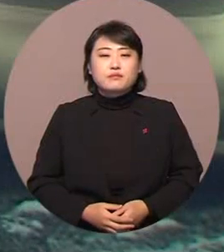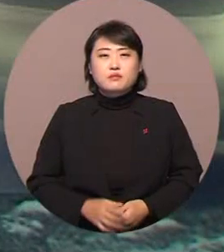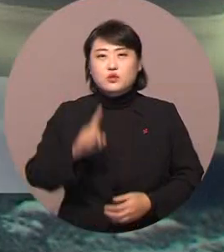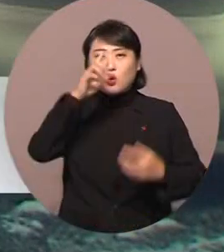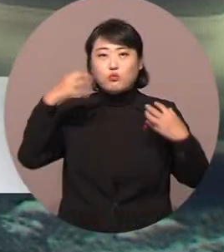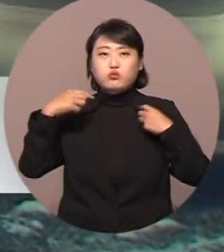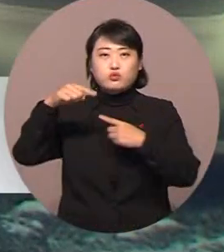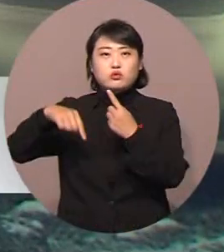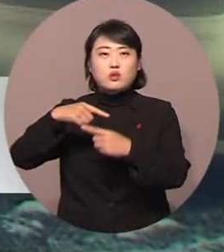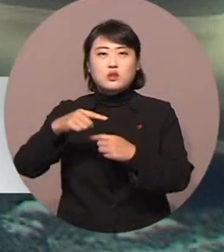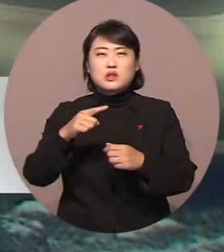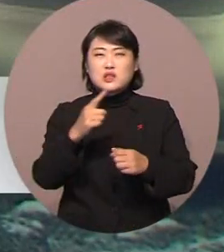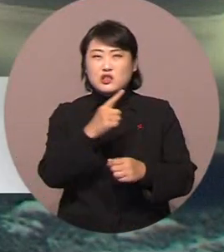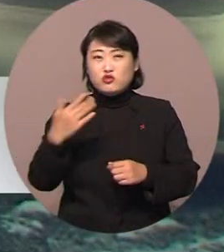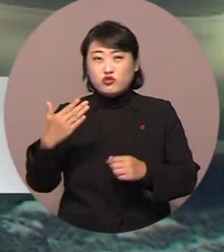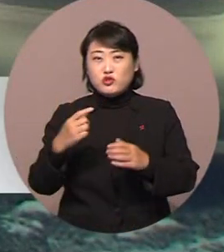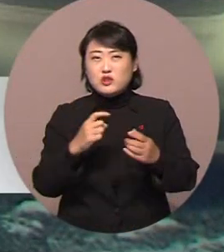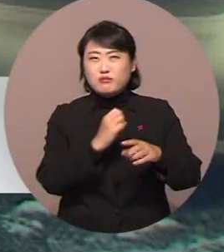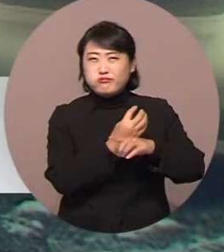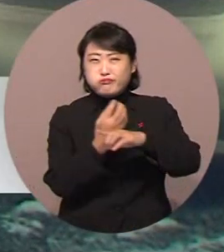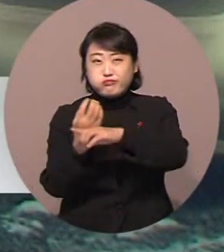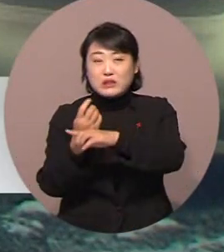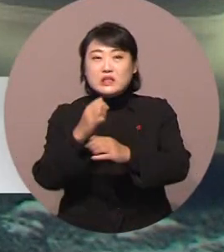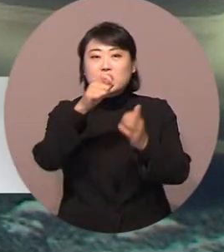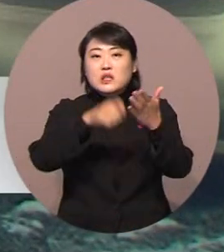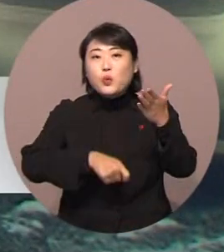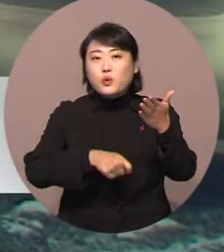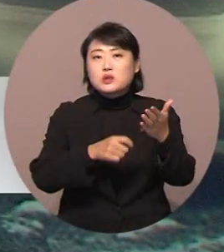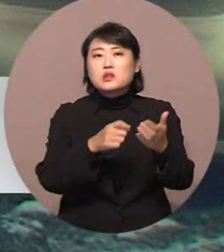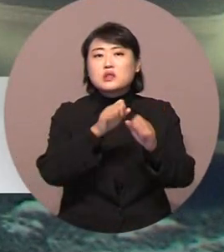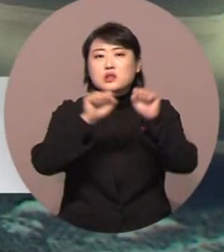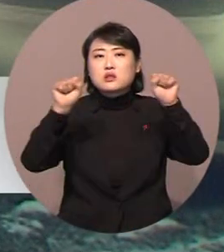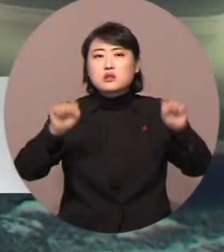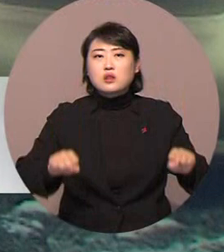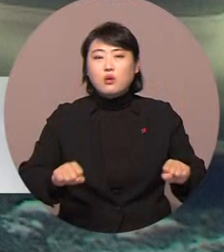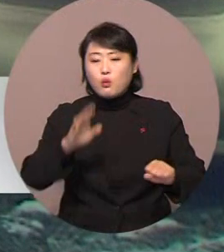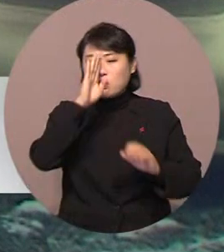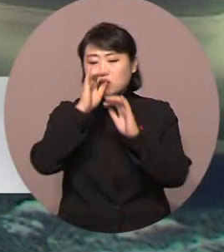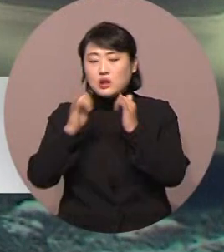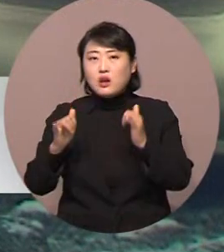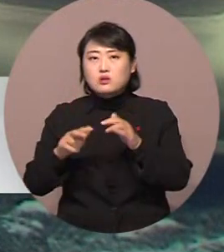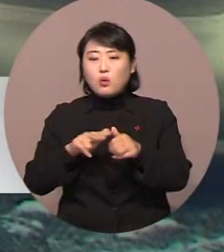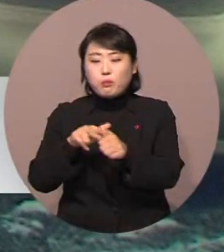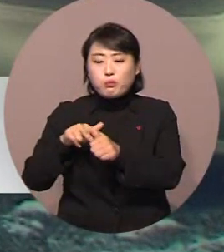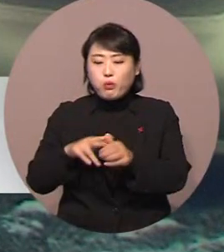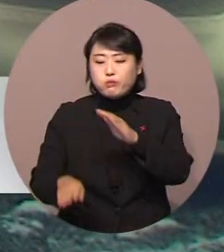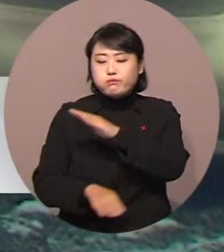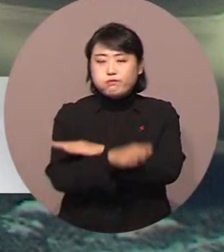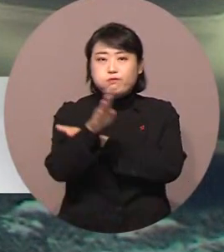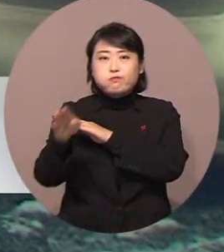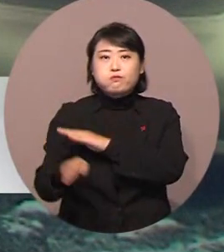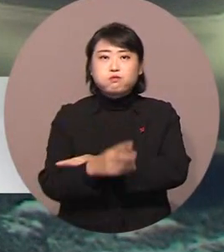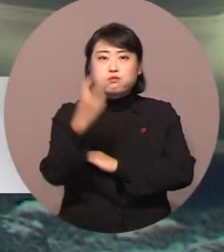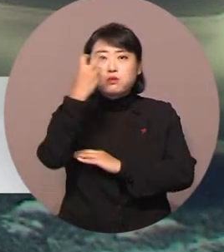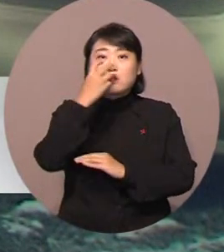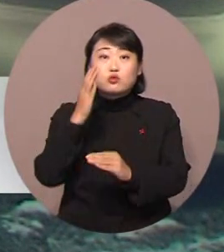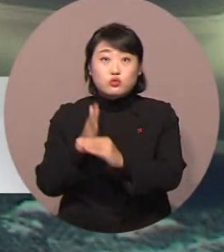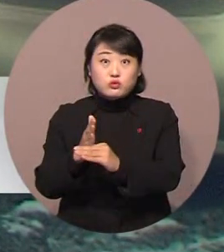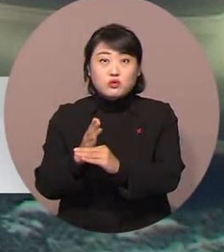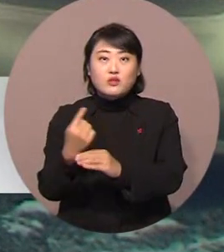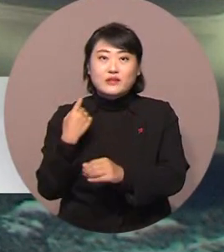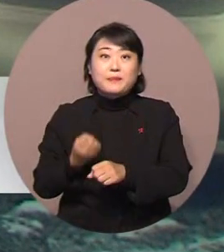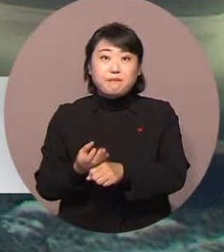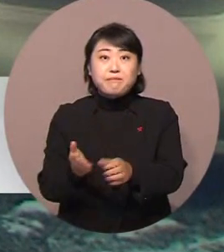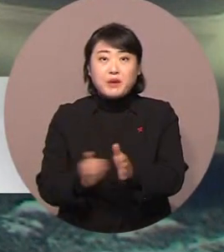정부가 운영하는 구급차 기록 관리 시스템이 환자 개인 정보를 허술하게 관리하고 있는 실태 보도해 드렸는데요